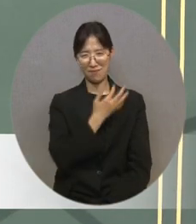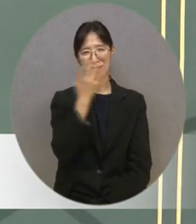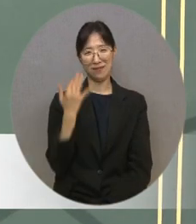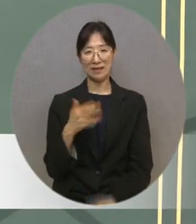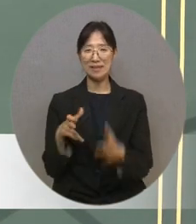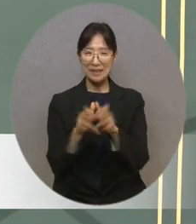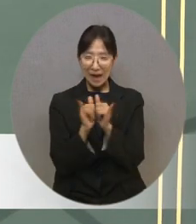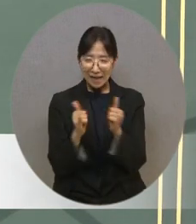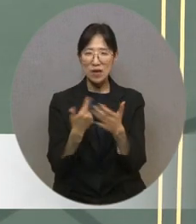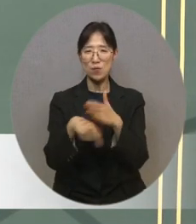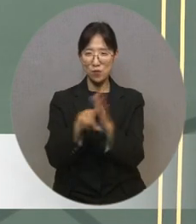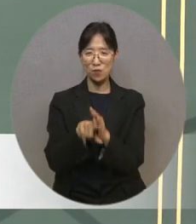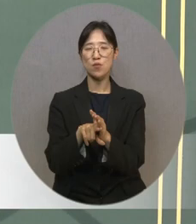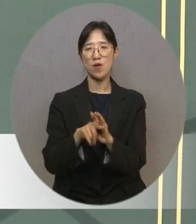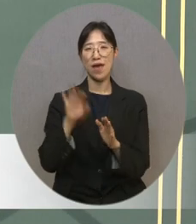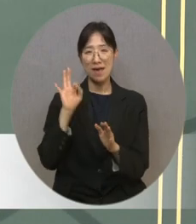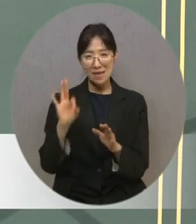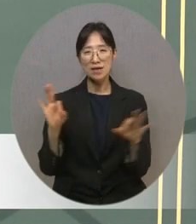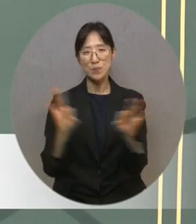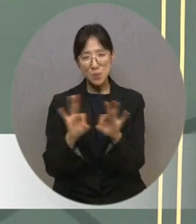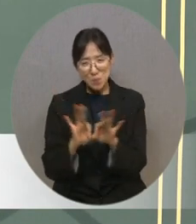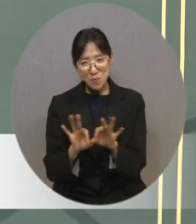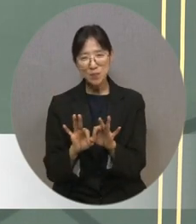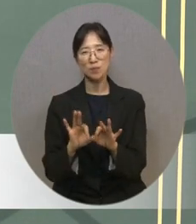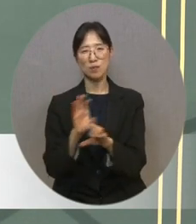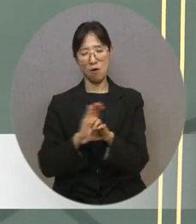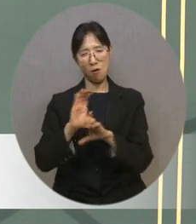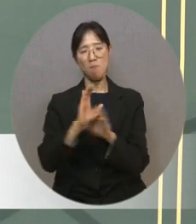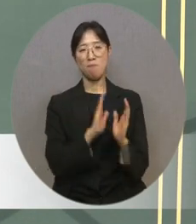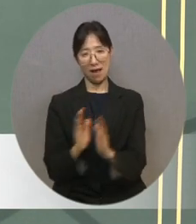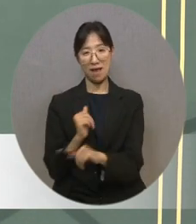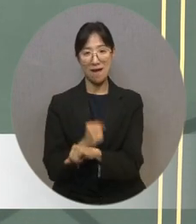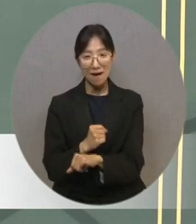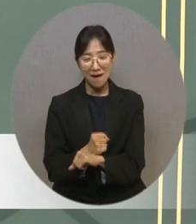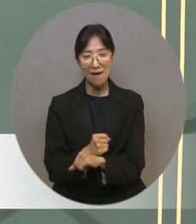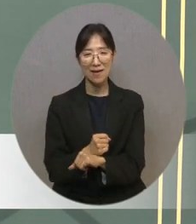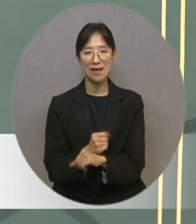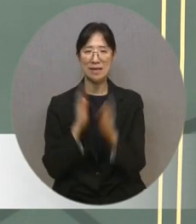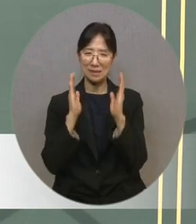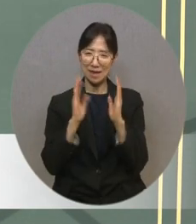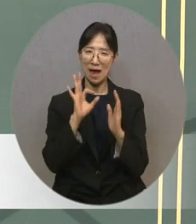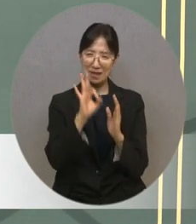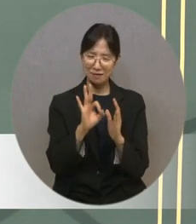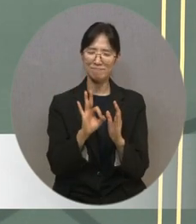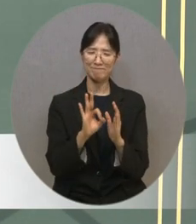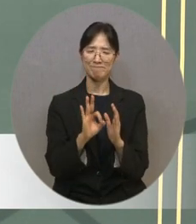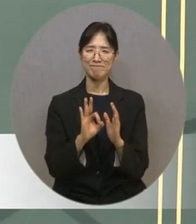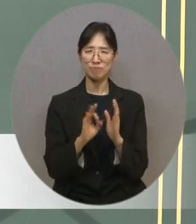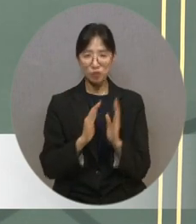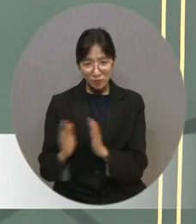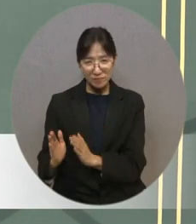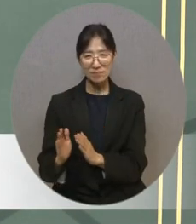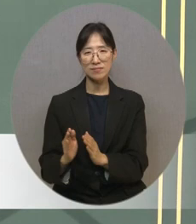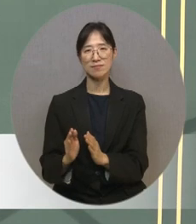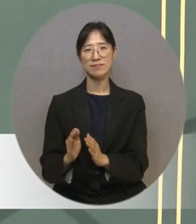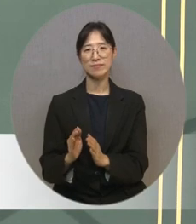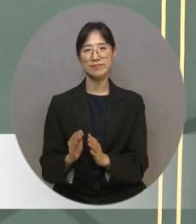위하여 기금을 조금씩 조금 더 많이 마련해가지고 장학금 마련도 많이